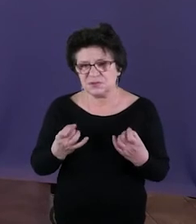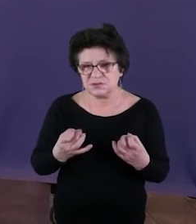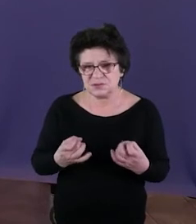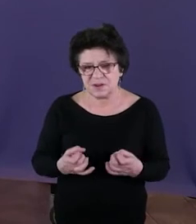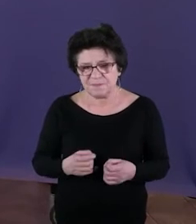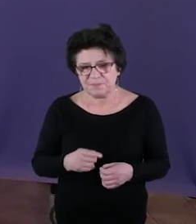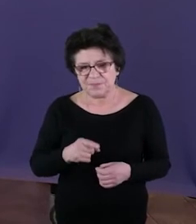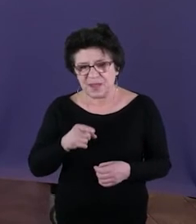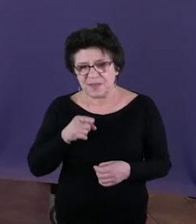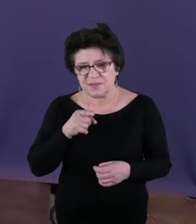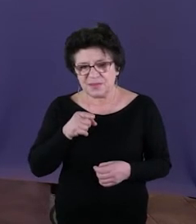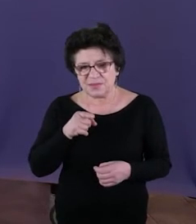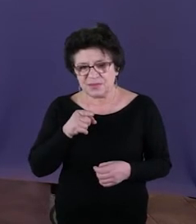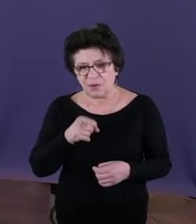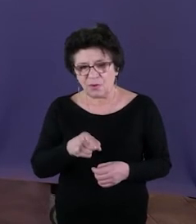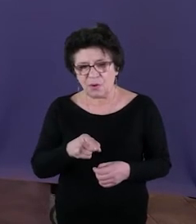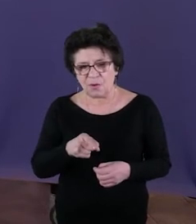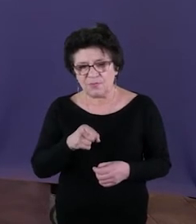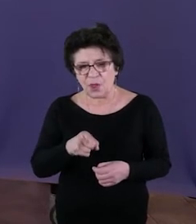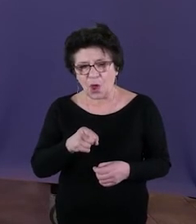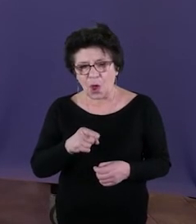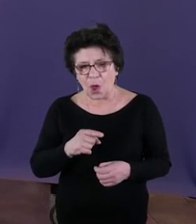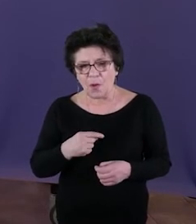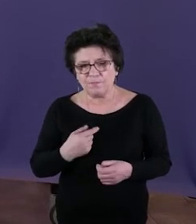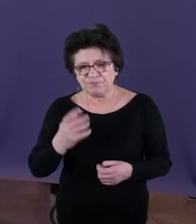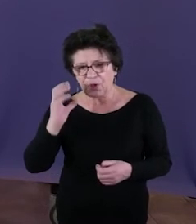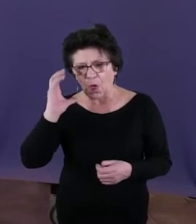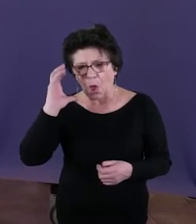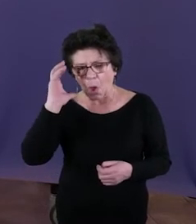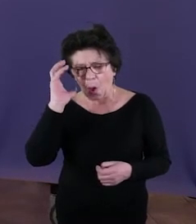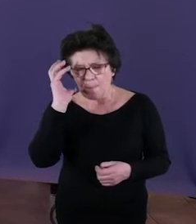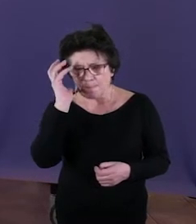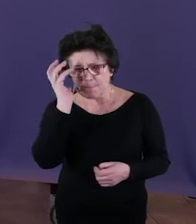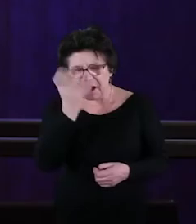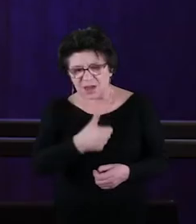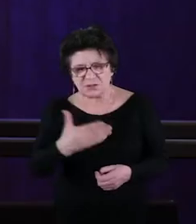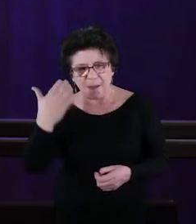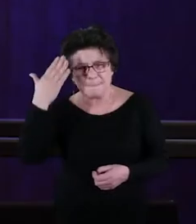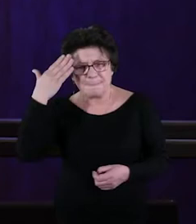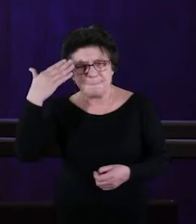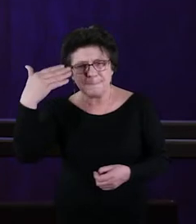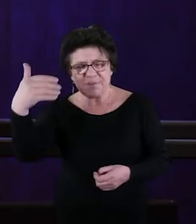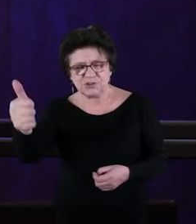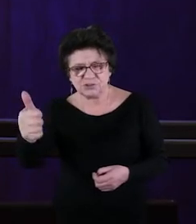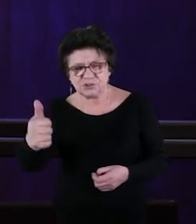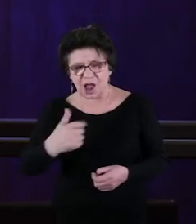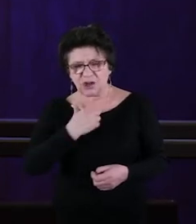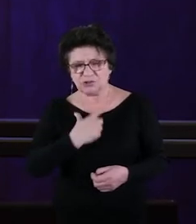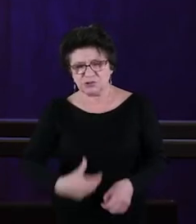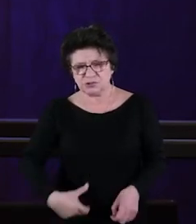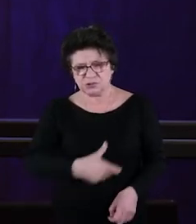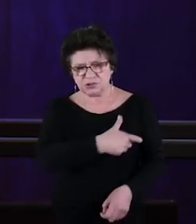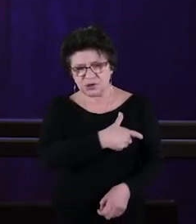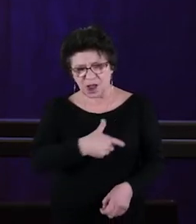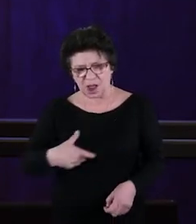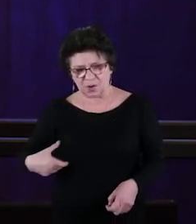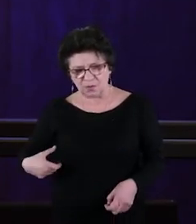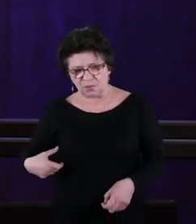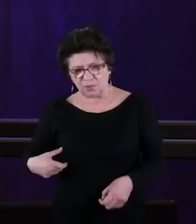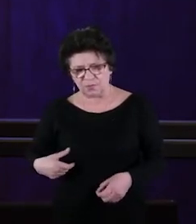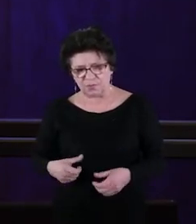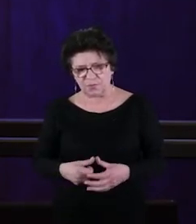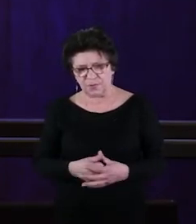że On obraża Obraża wielkiego mistrza zakonu krzyżackiego że jakiś